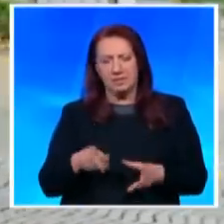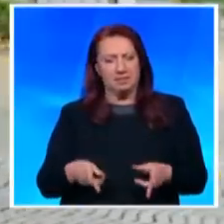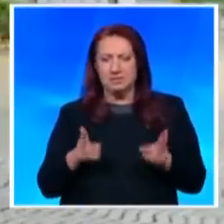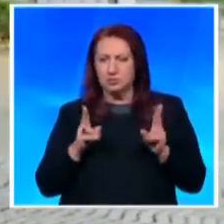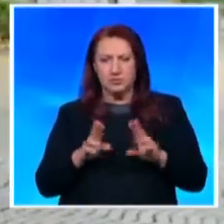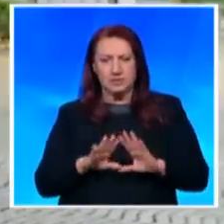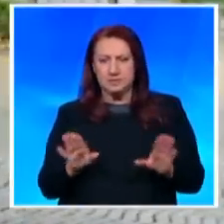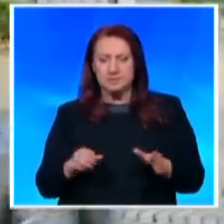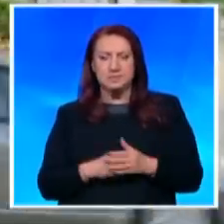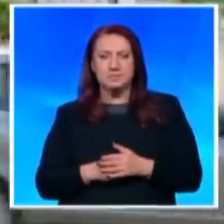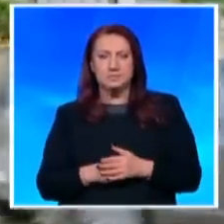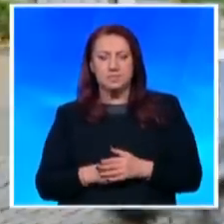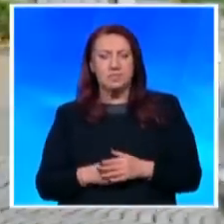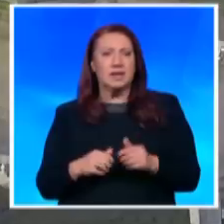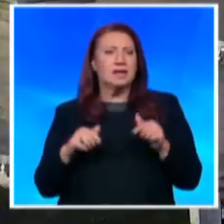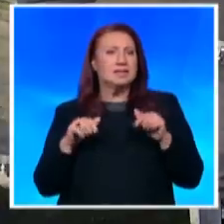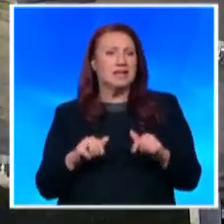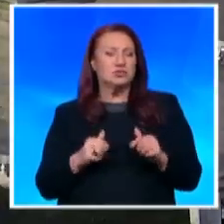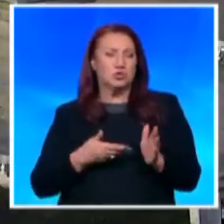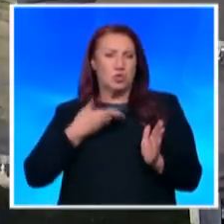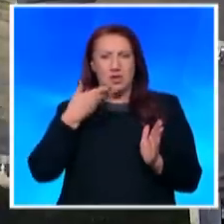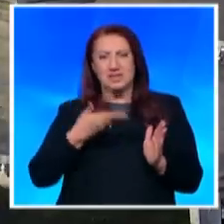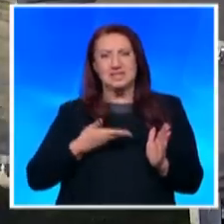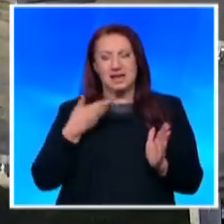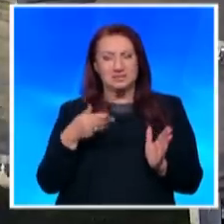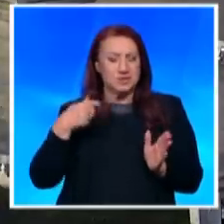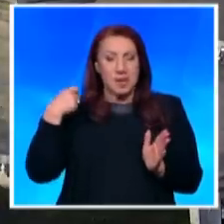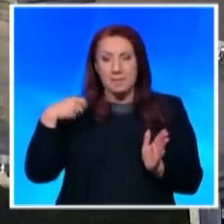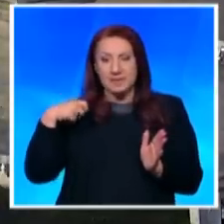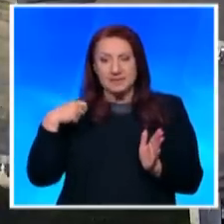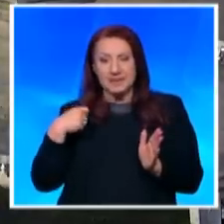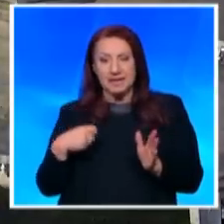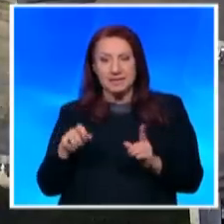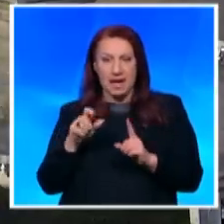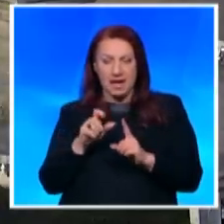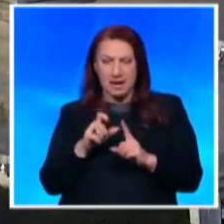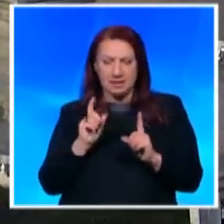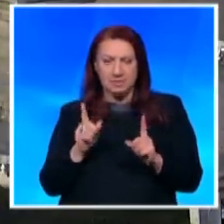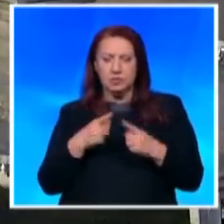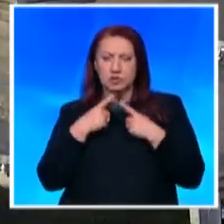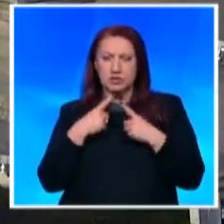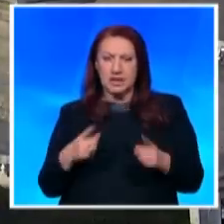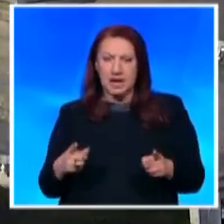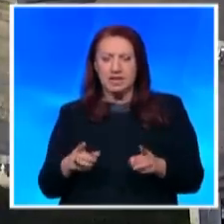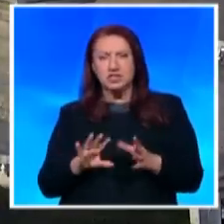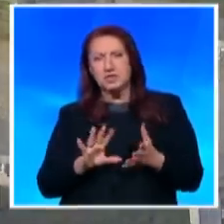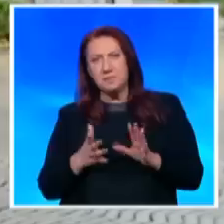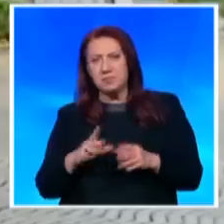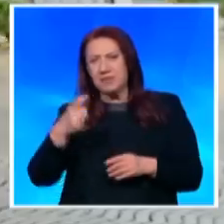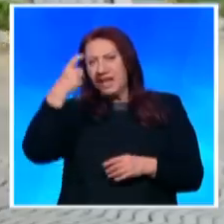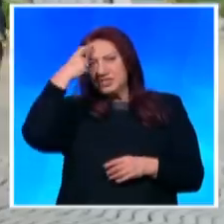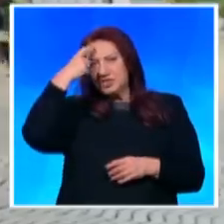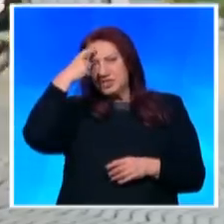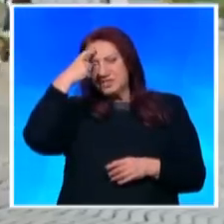Стилистиката на днешното изказване на президента Радев може да кажем, че числата от политическото тото са 5 и 9.